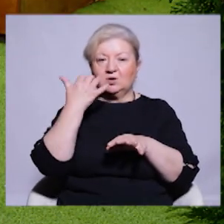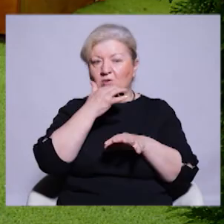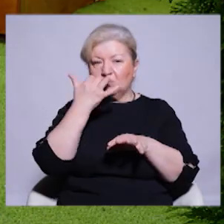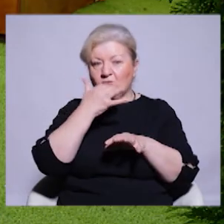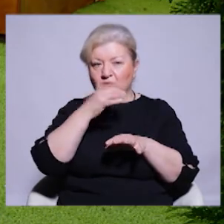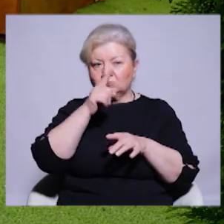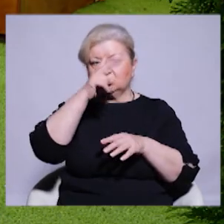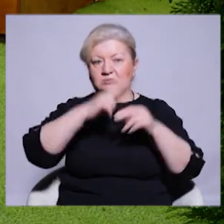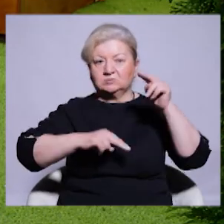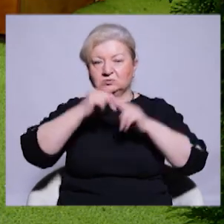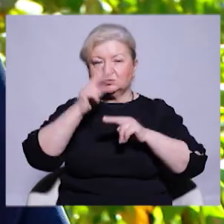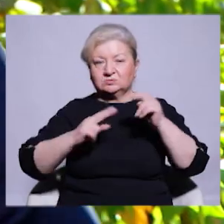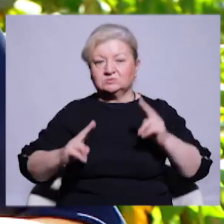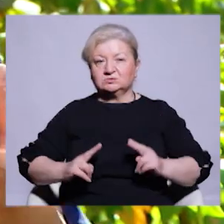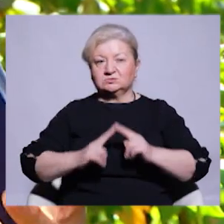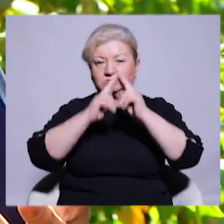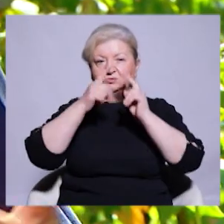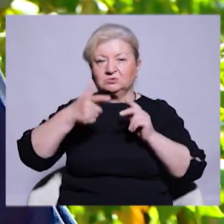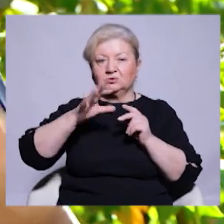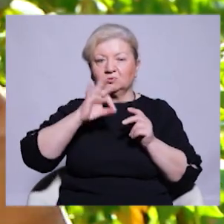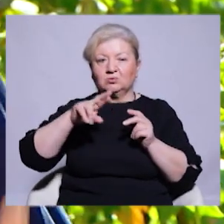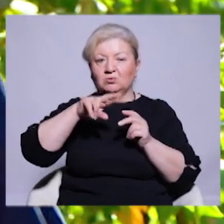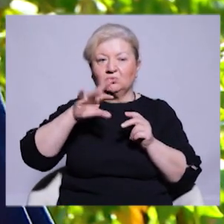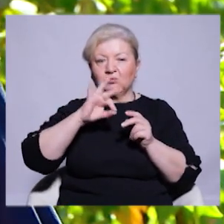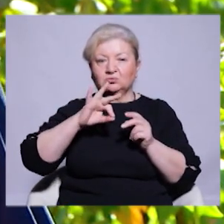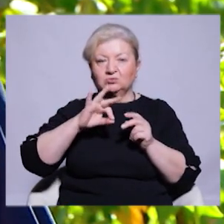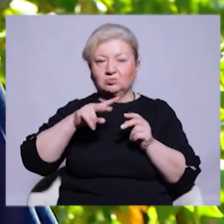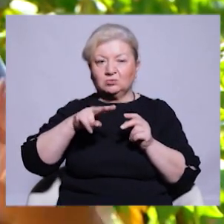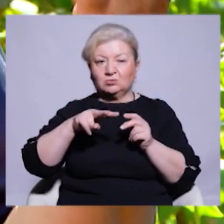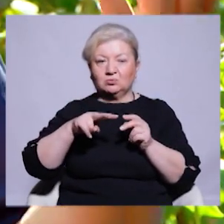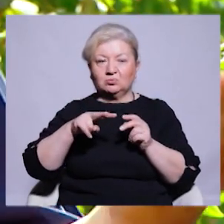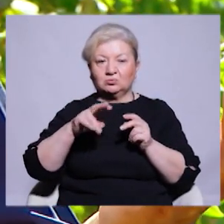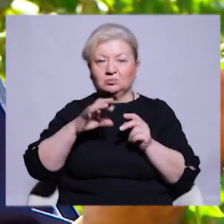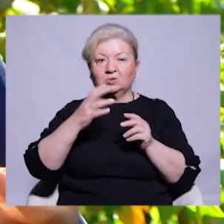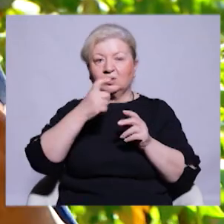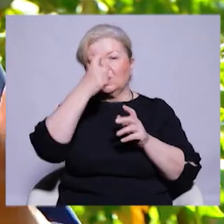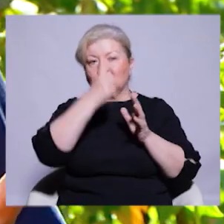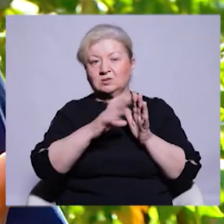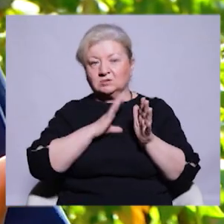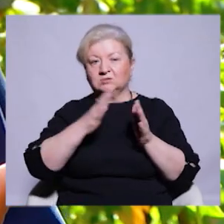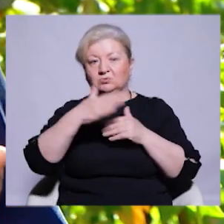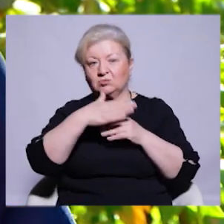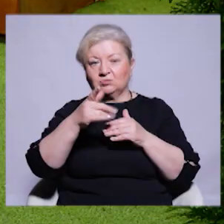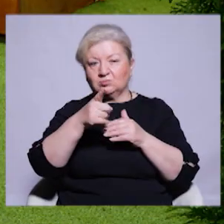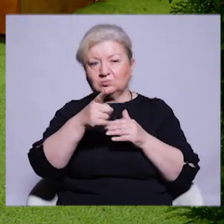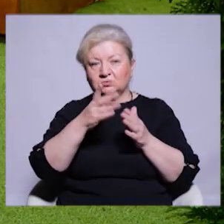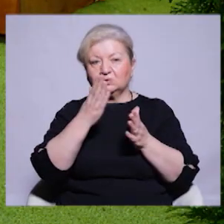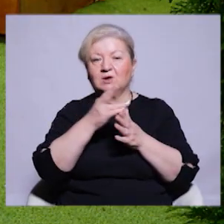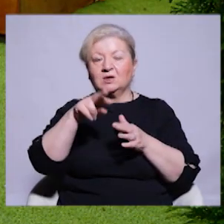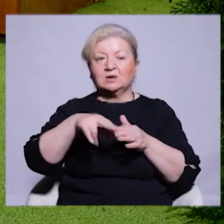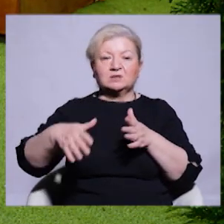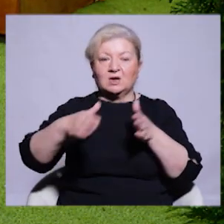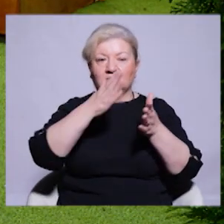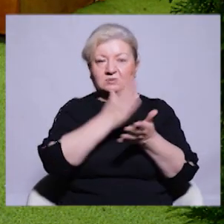იქ აშენებს გოდოლ ციხე. გოდოლსა ჩვენ რო ვამბობ დარიალის კარი შექმნა, ხა კარი კერჩა მოუკიდია, გოდოლი გახლავთ და ეს